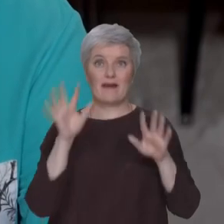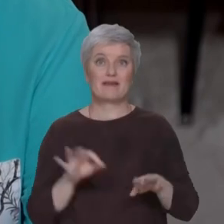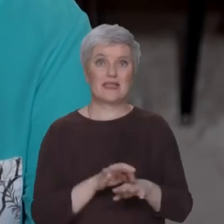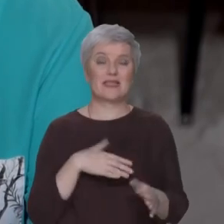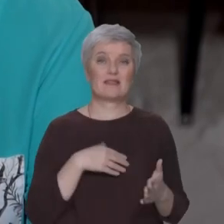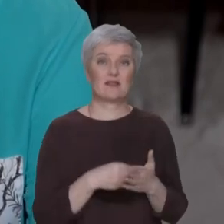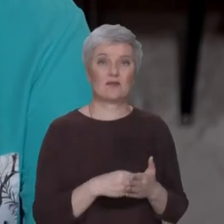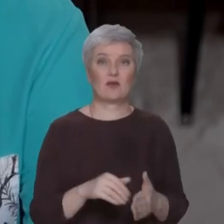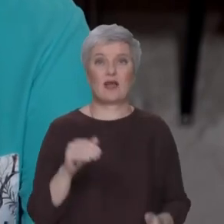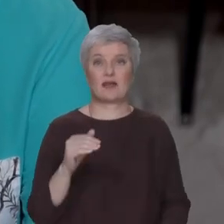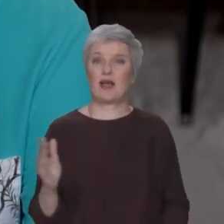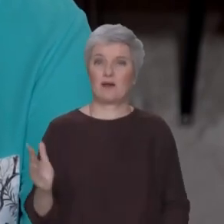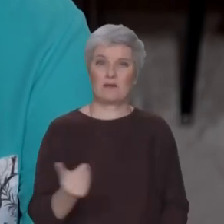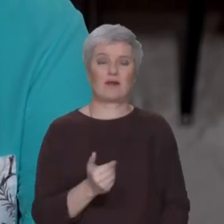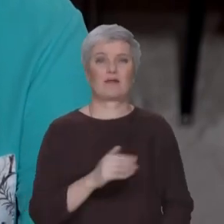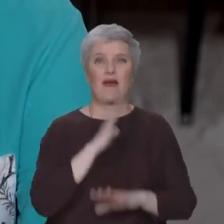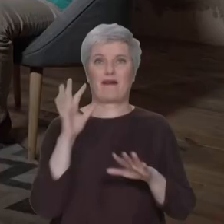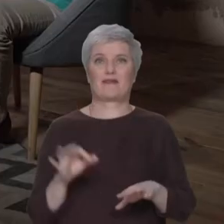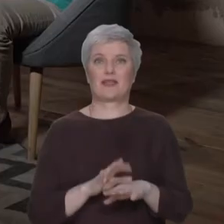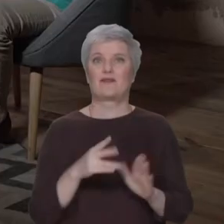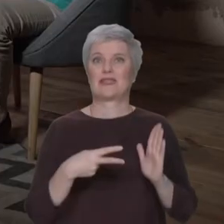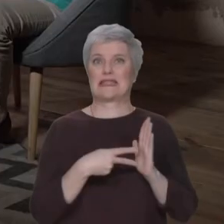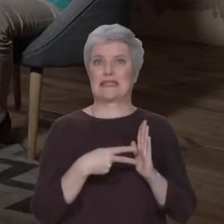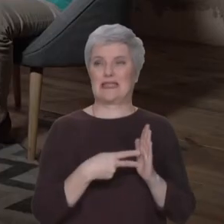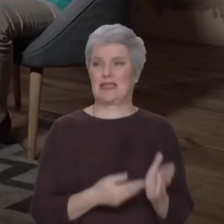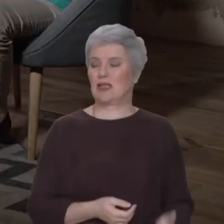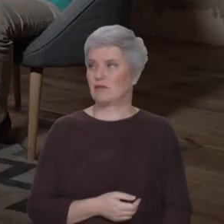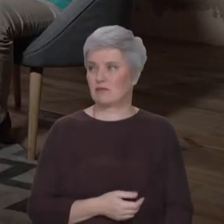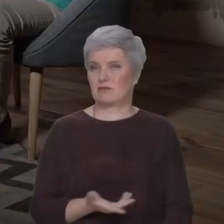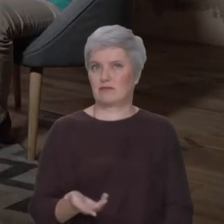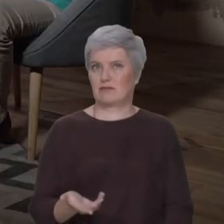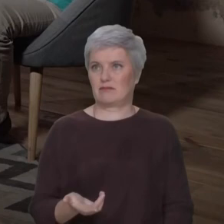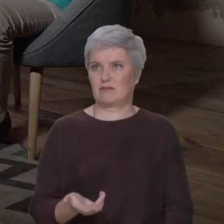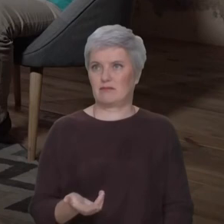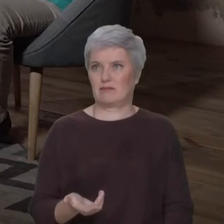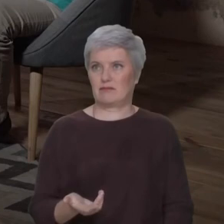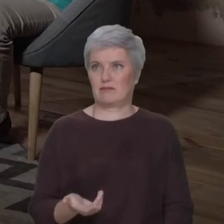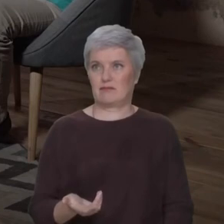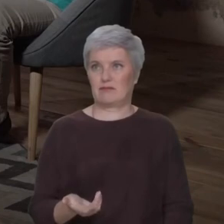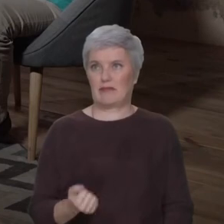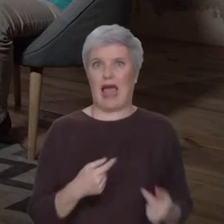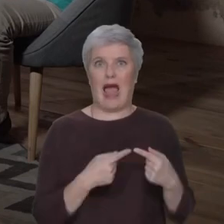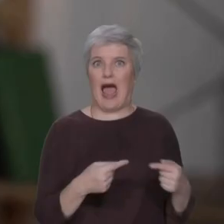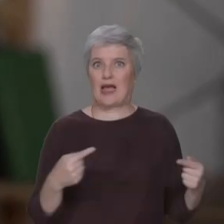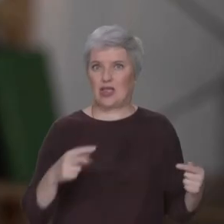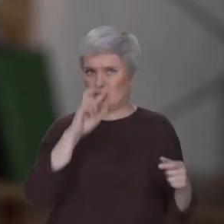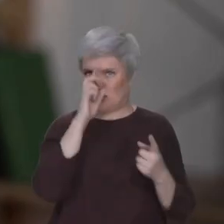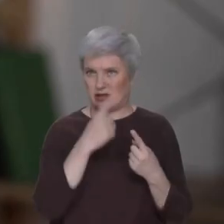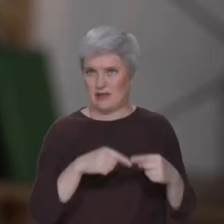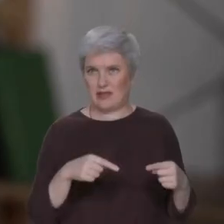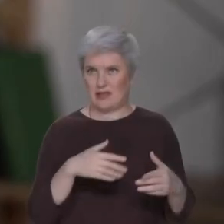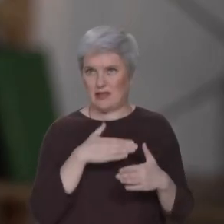своєї дитини, зараз сказали, давайте поїдемо, проведемо весілля в Сирії. Всі сказали, а в іншій країні ви не хочете